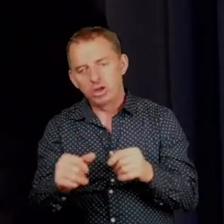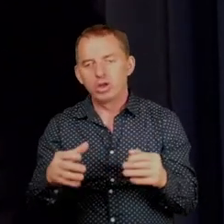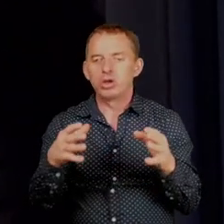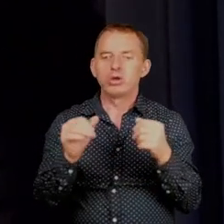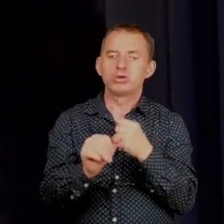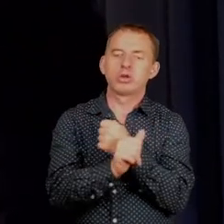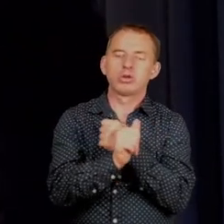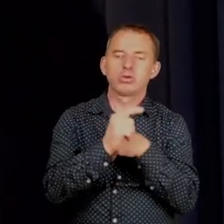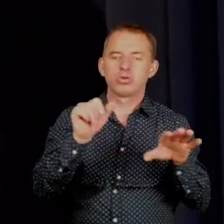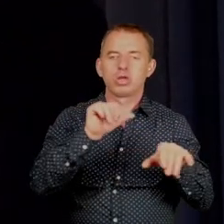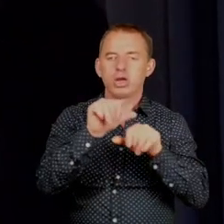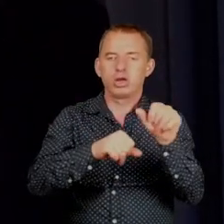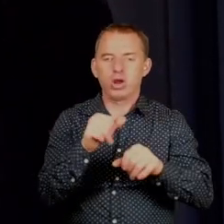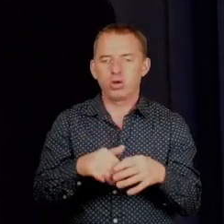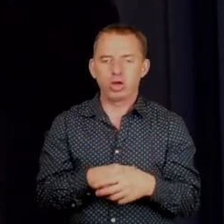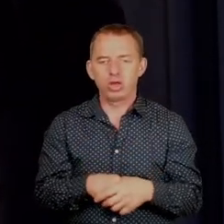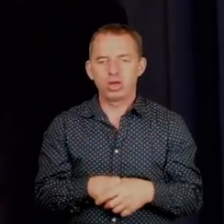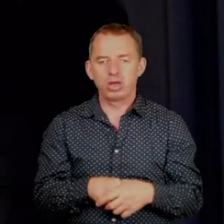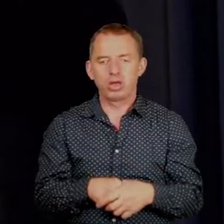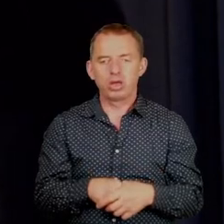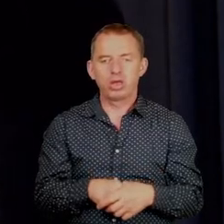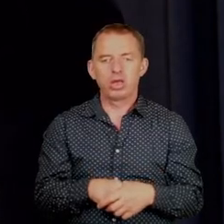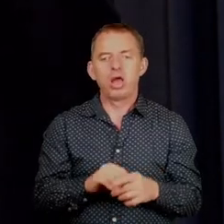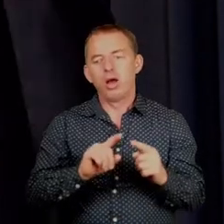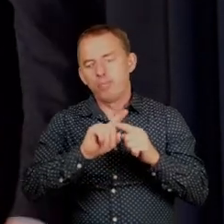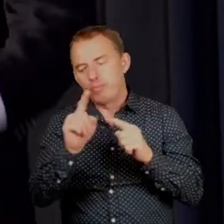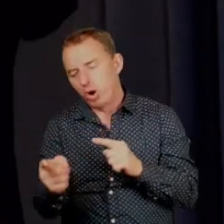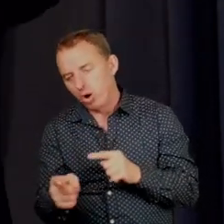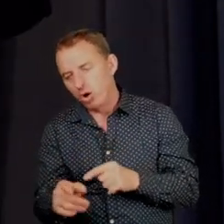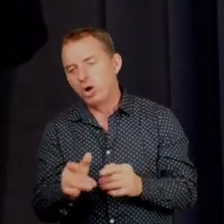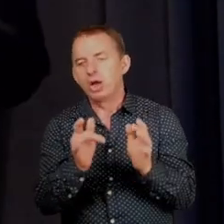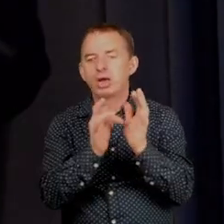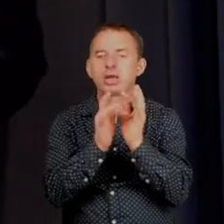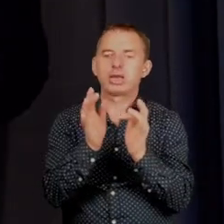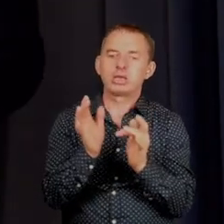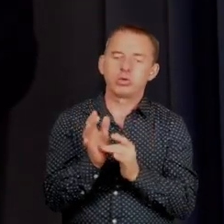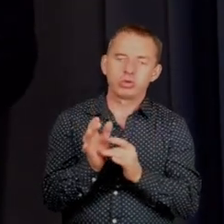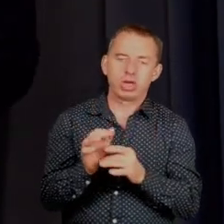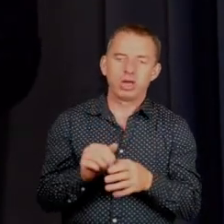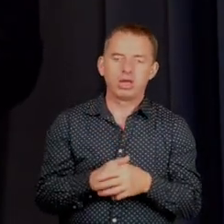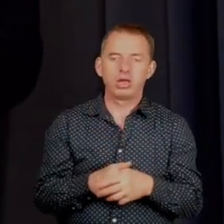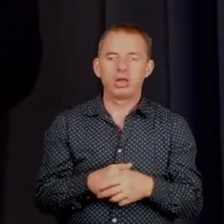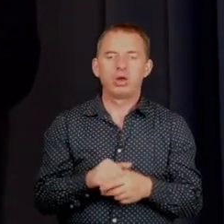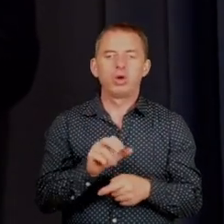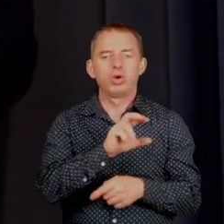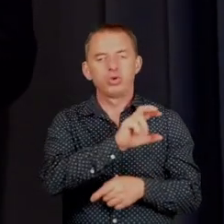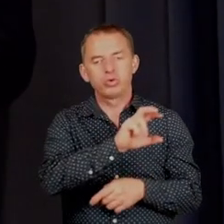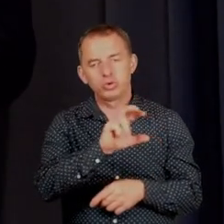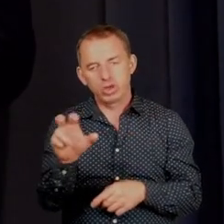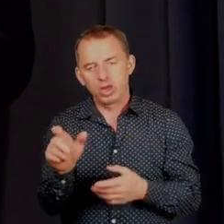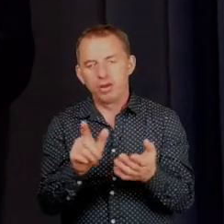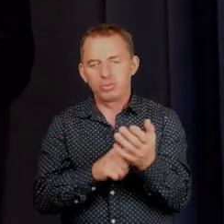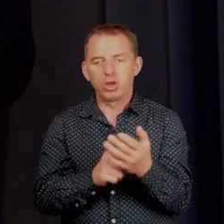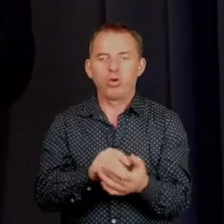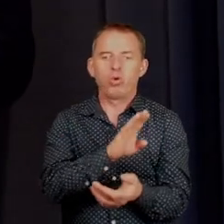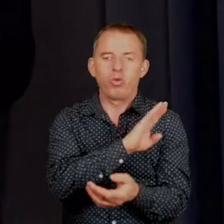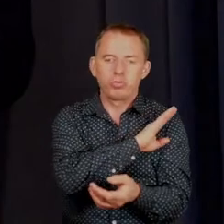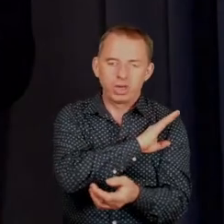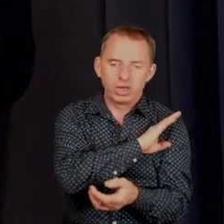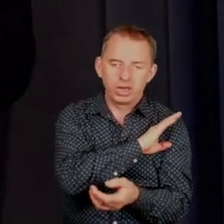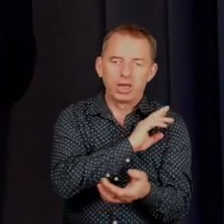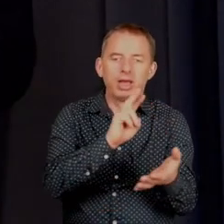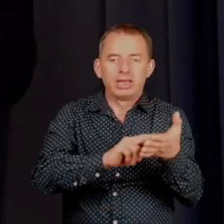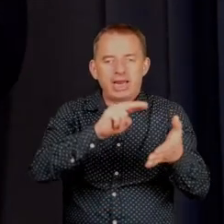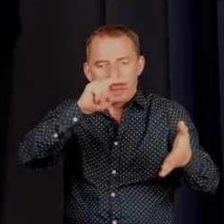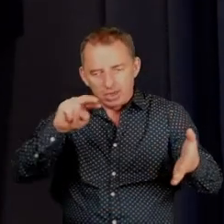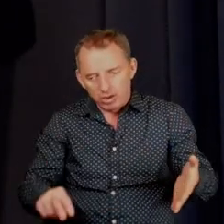66 roku po Chrystusie. Did Peter die discouraged? Czy Piotr umierał